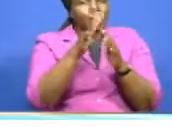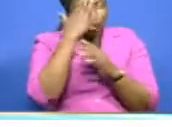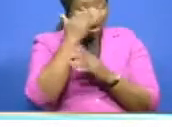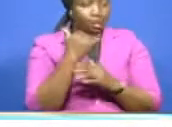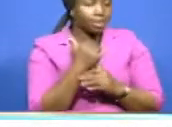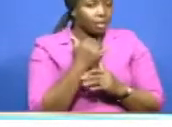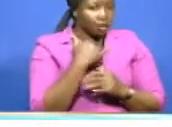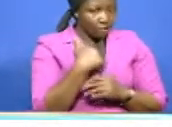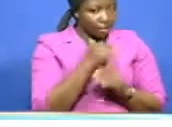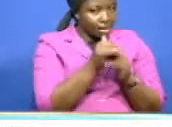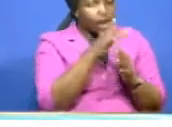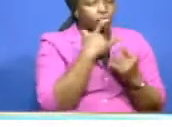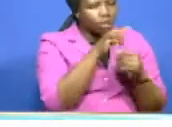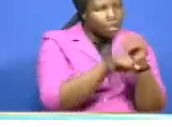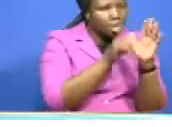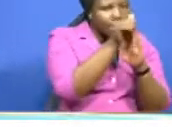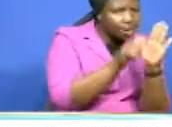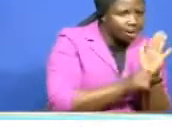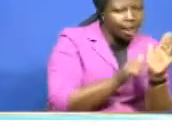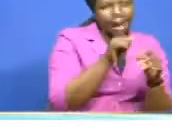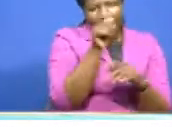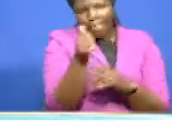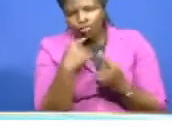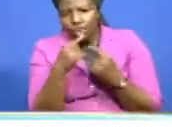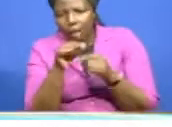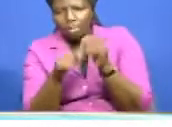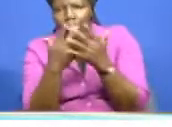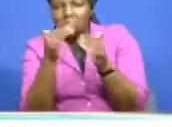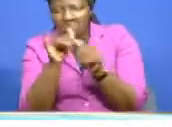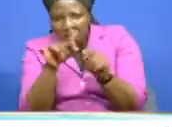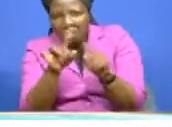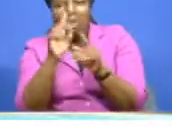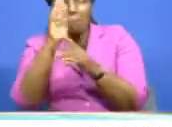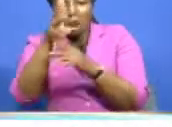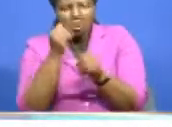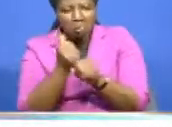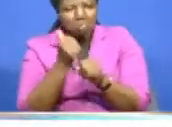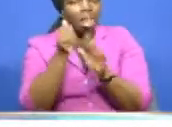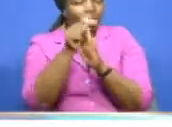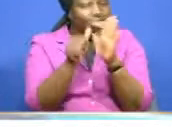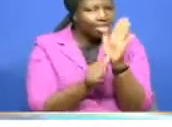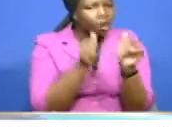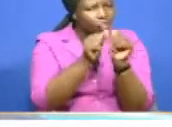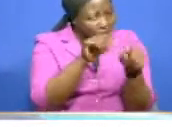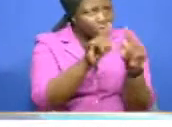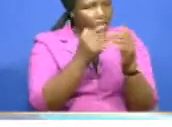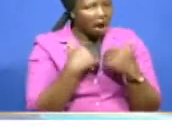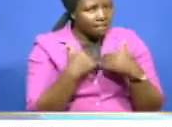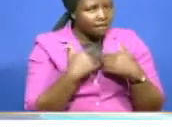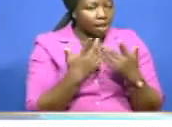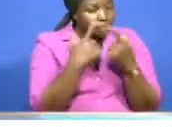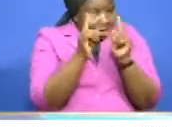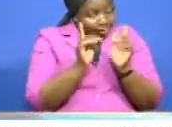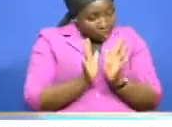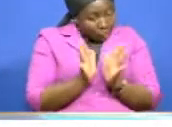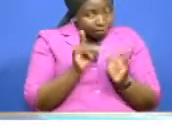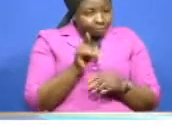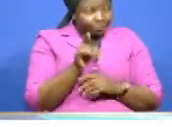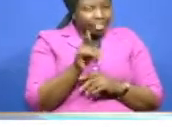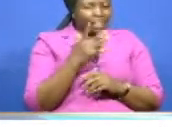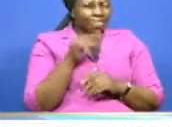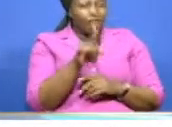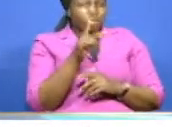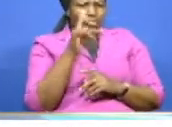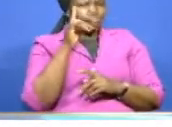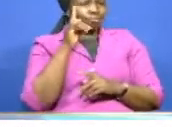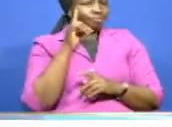wanazungumza kuhusu sera, wengine wanazungumza kuhusu yale ambao watatenda, ikiwemo hizo sera ambazo wako nazo. Lakini mwananchi ataangalia